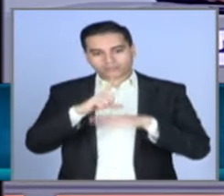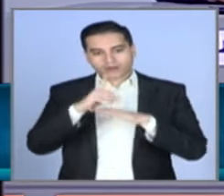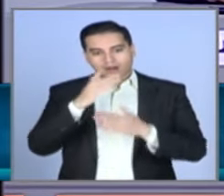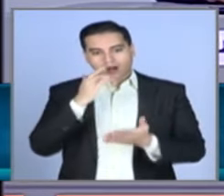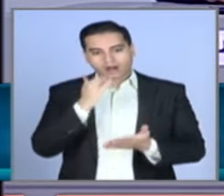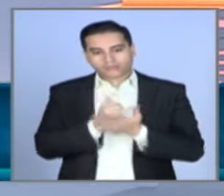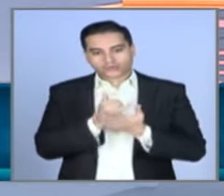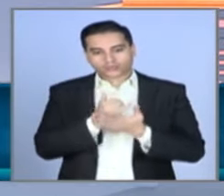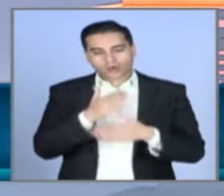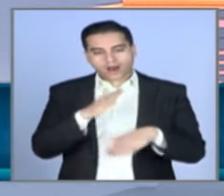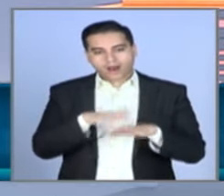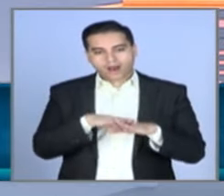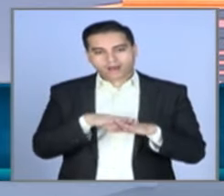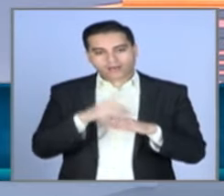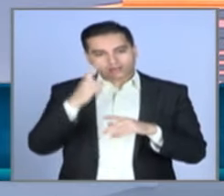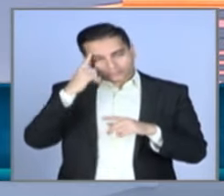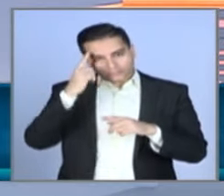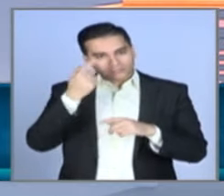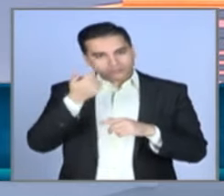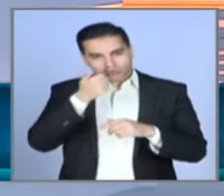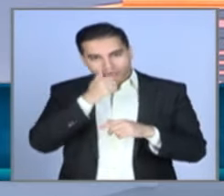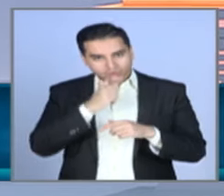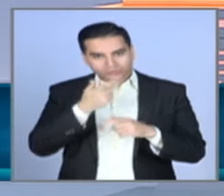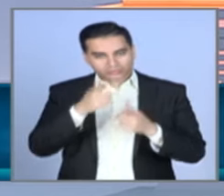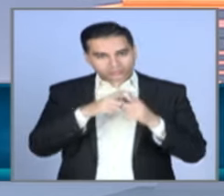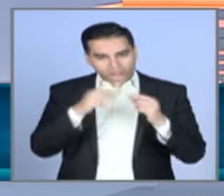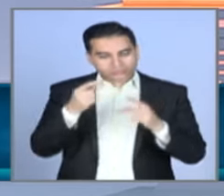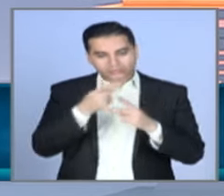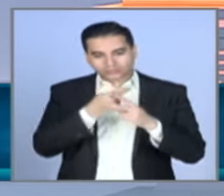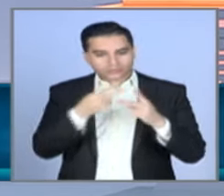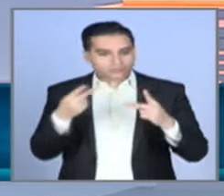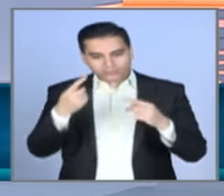وحصلت على 64% من أصوات النواب